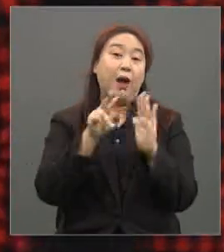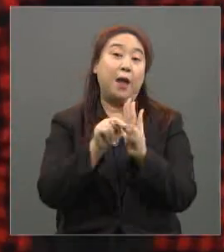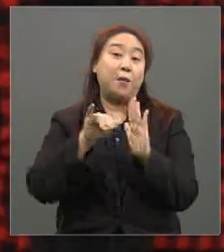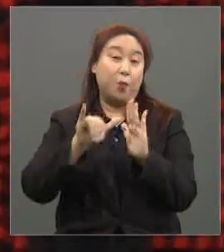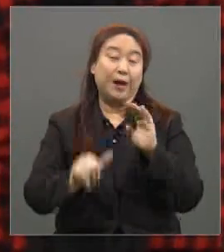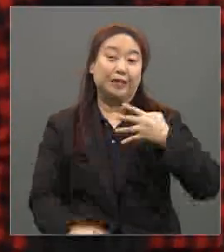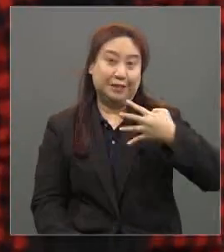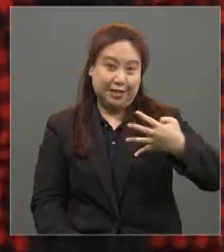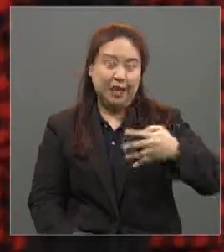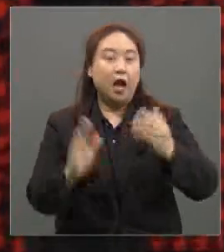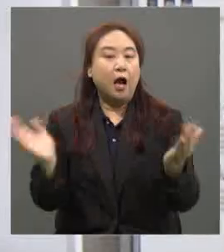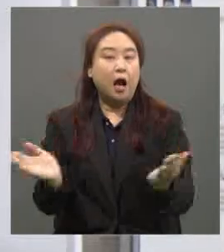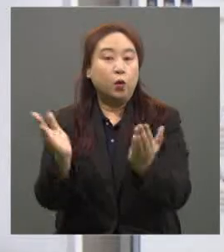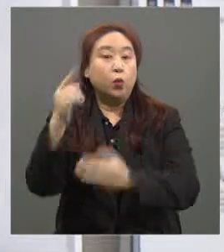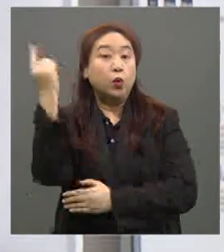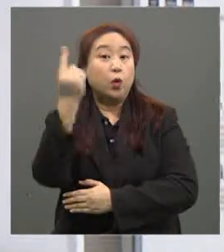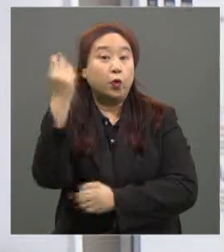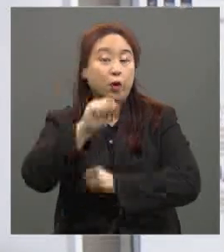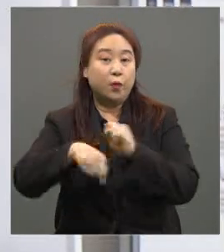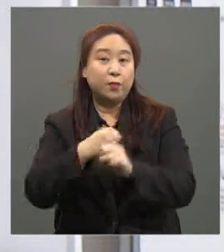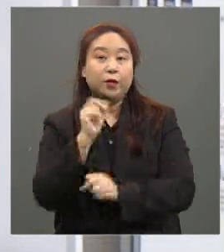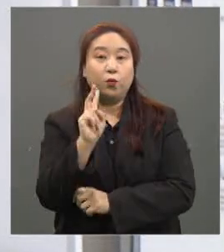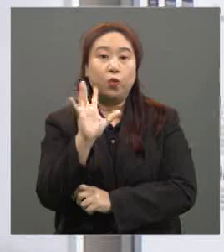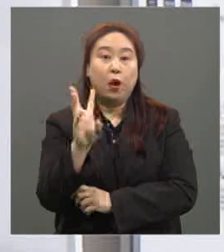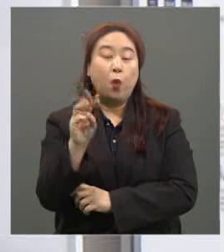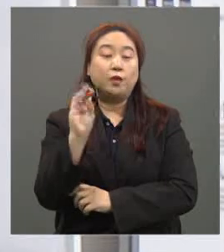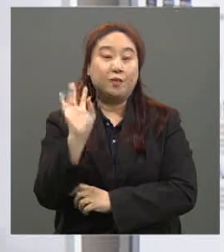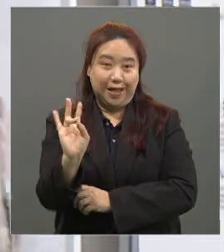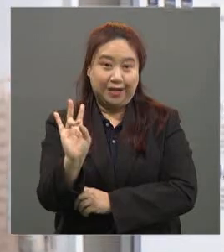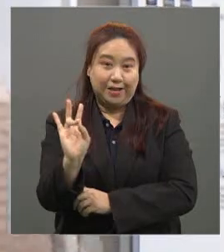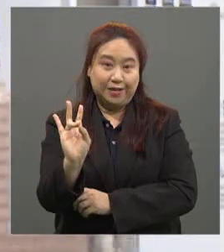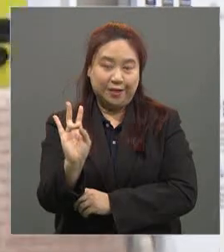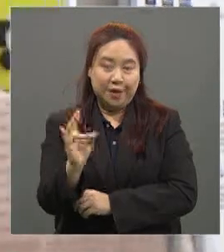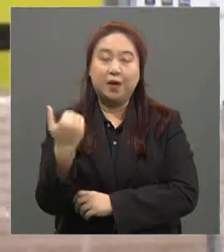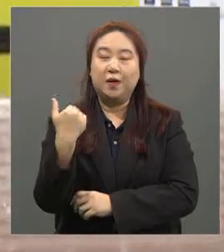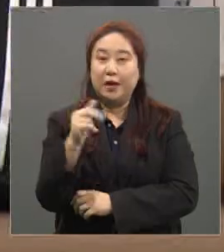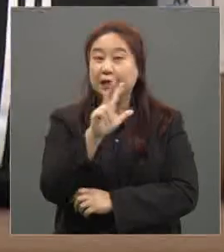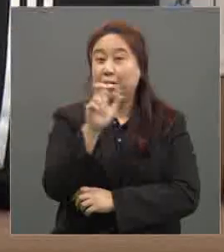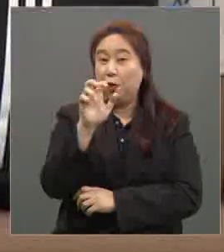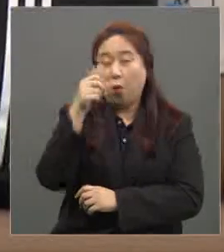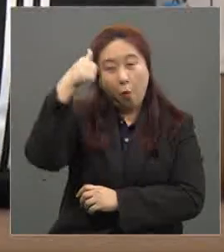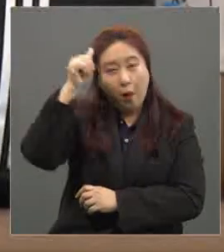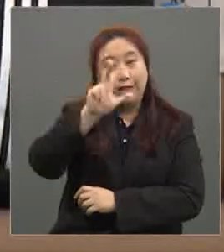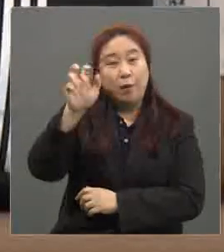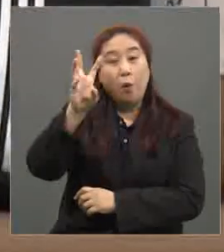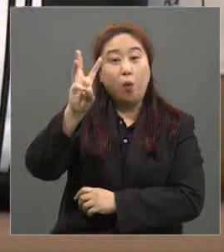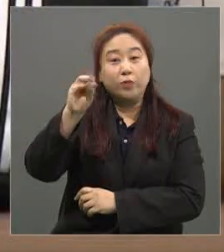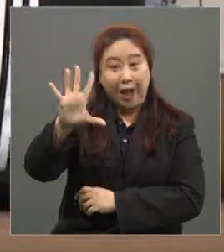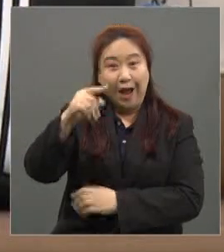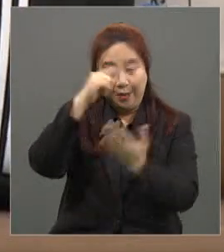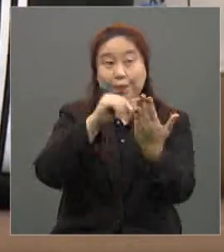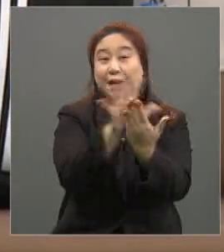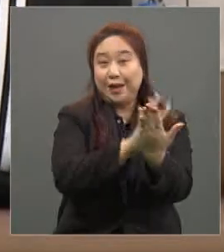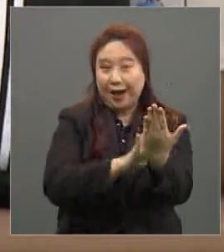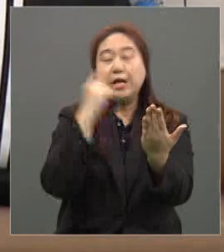กระตุ้นการท่องเที่ยวตลอดปี2567ตามแนวคิด 365วันเมืองไทยเที่ยวได้ทุก